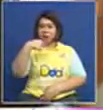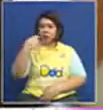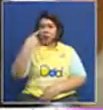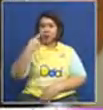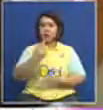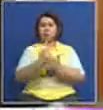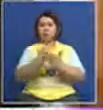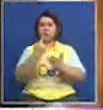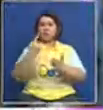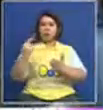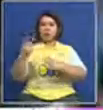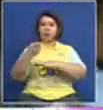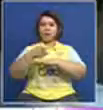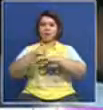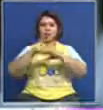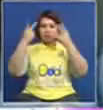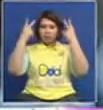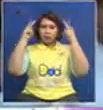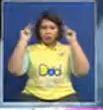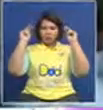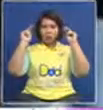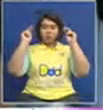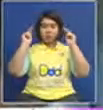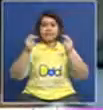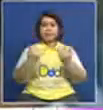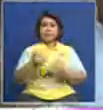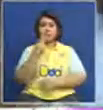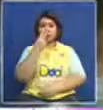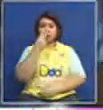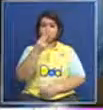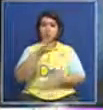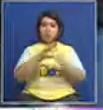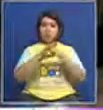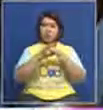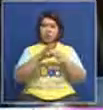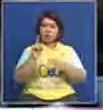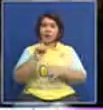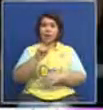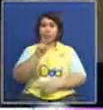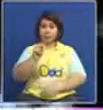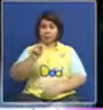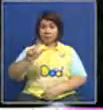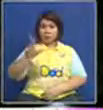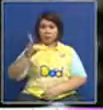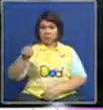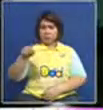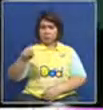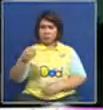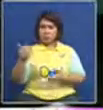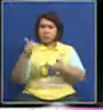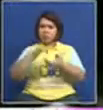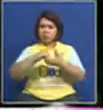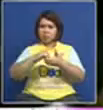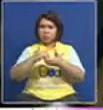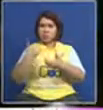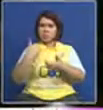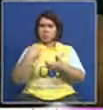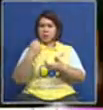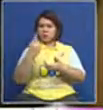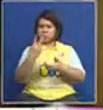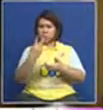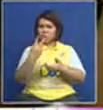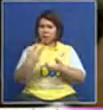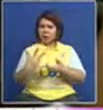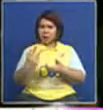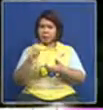ครก้าวขึ้นเป็นประธานาธิบดีและที่ต้องจับตาดูกันต่อไปก็คือ NLD จะมีพันธมิตรในสภาถึง2ใน3จากทั้